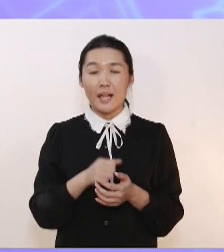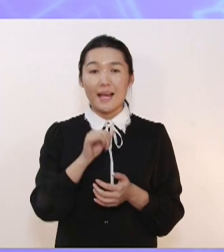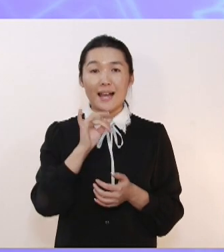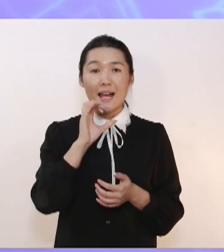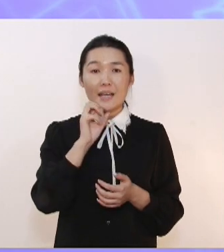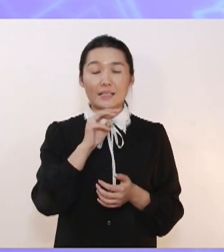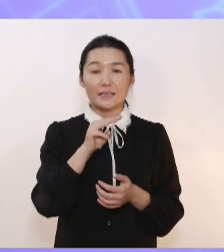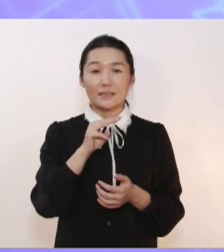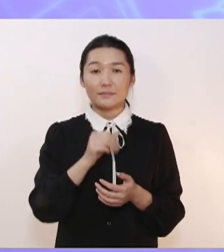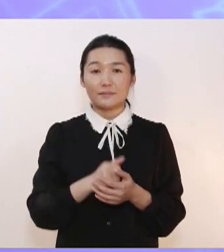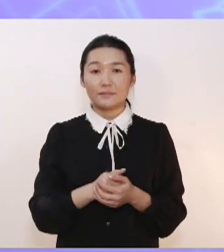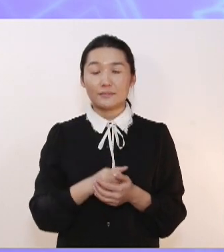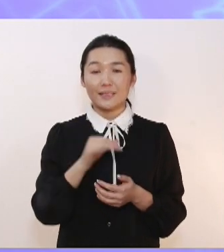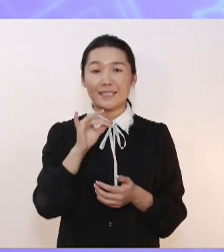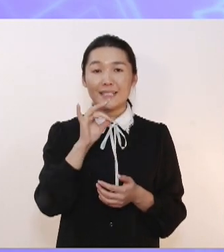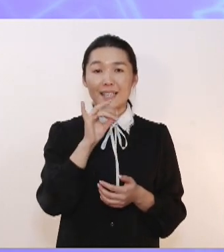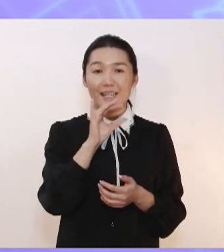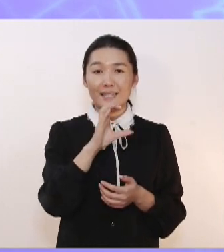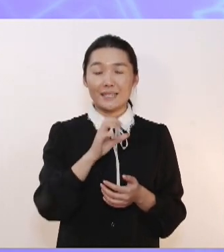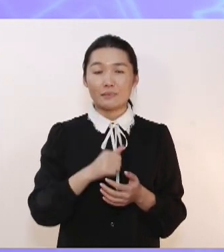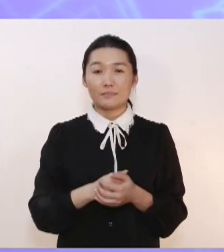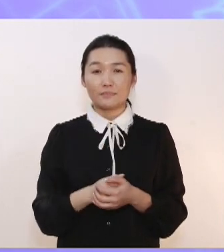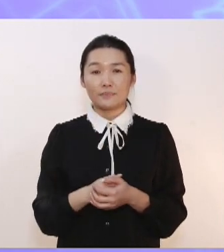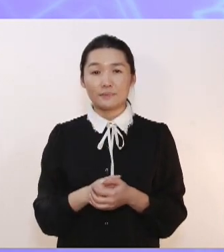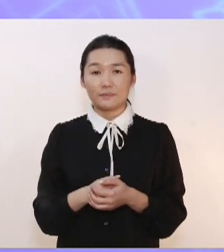аист, ирис,